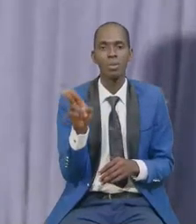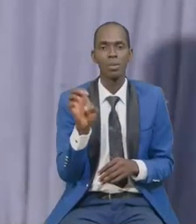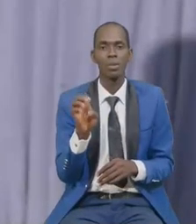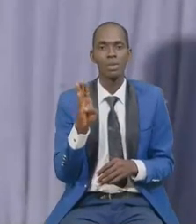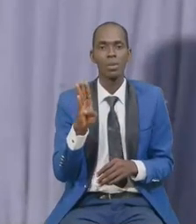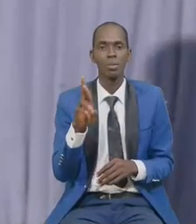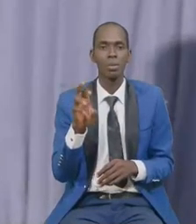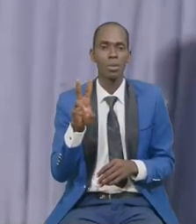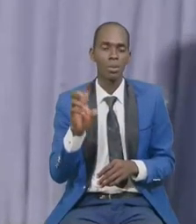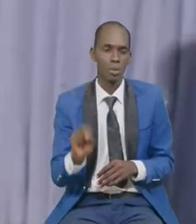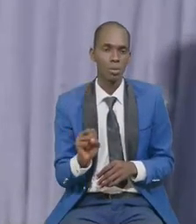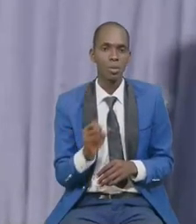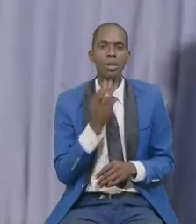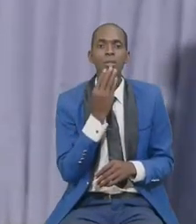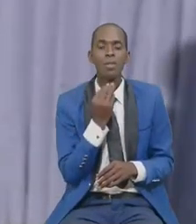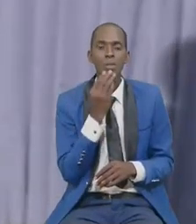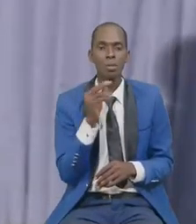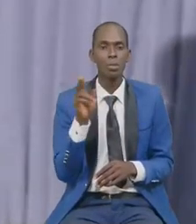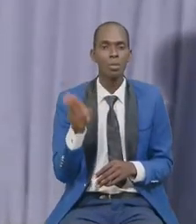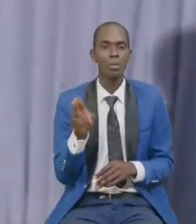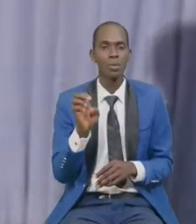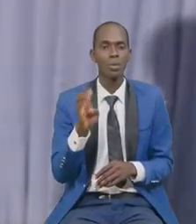Hébreux 2. Hébreux 2,